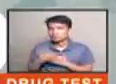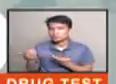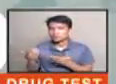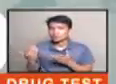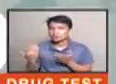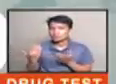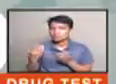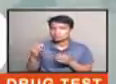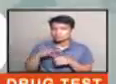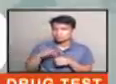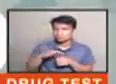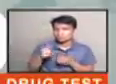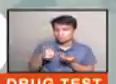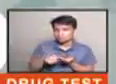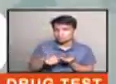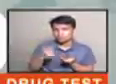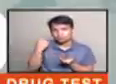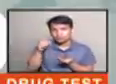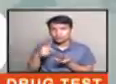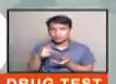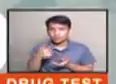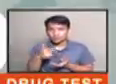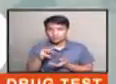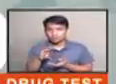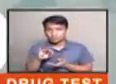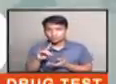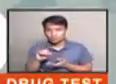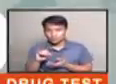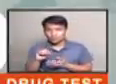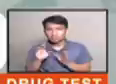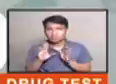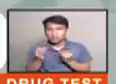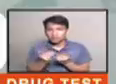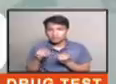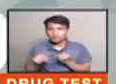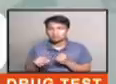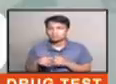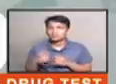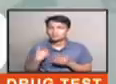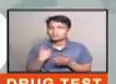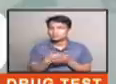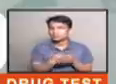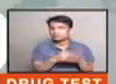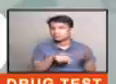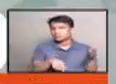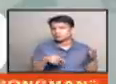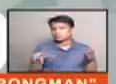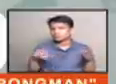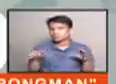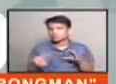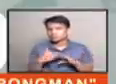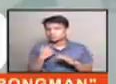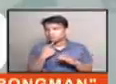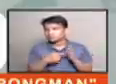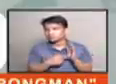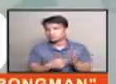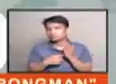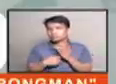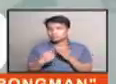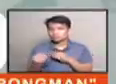siya. Aha. So, may mga nag-PM din po kasi sa akin na ang lapit lang pala nun sa amin. So, dahil nga po yung